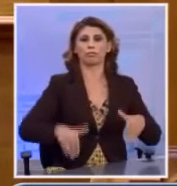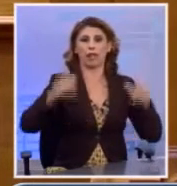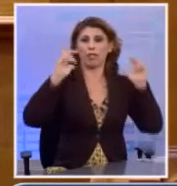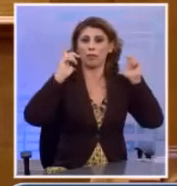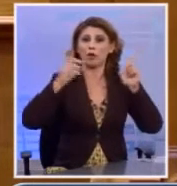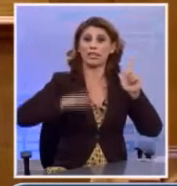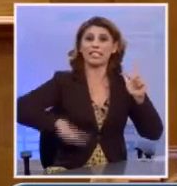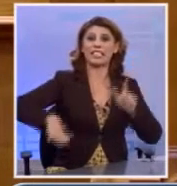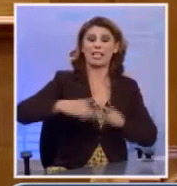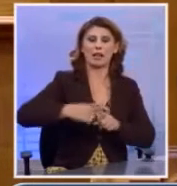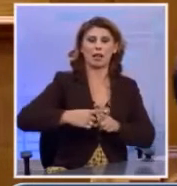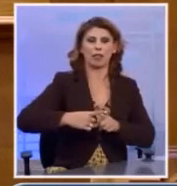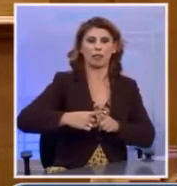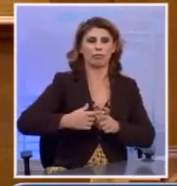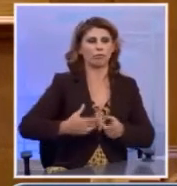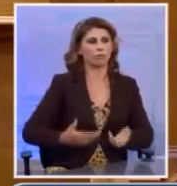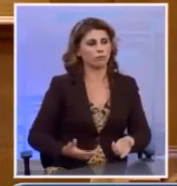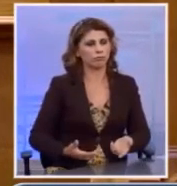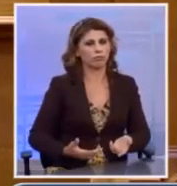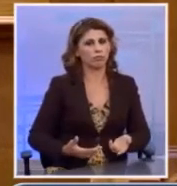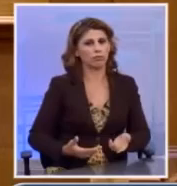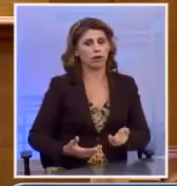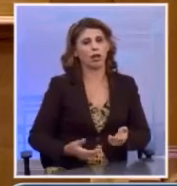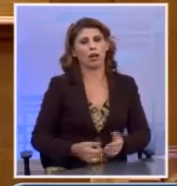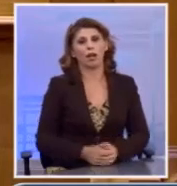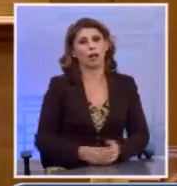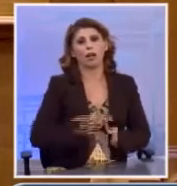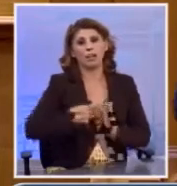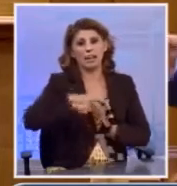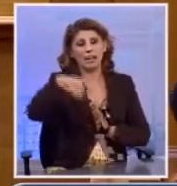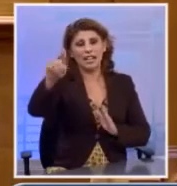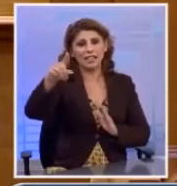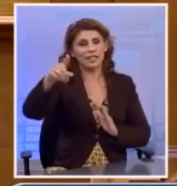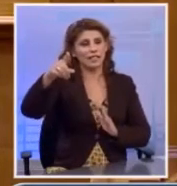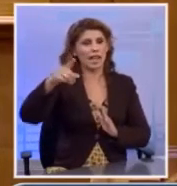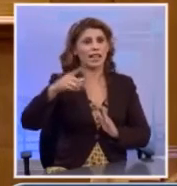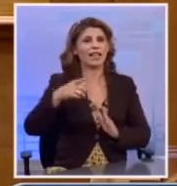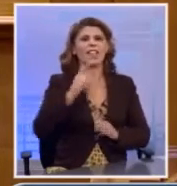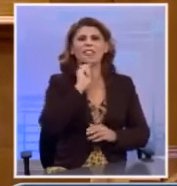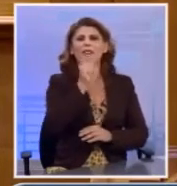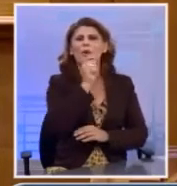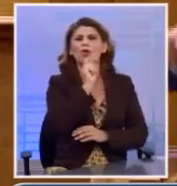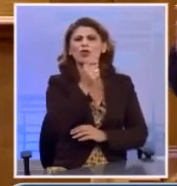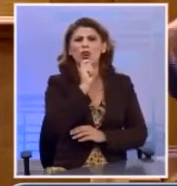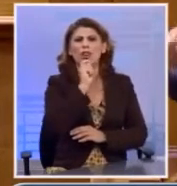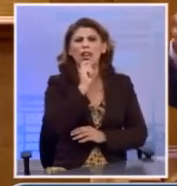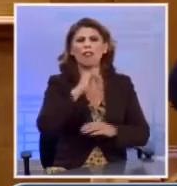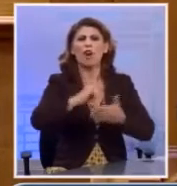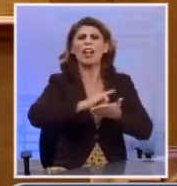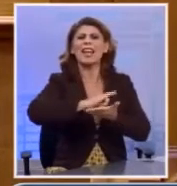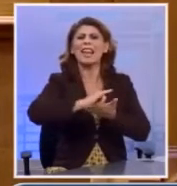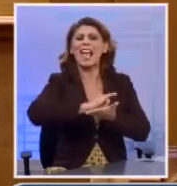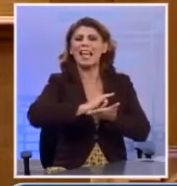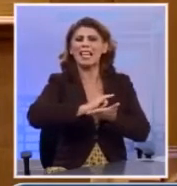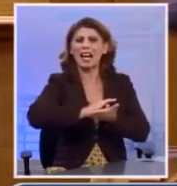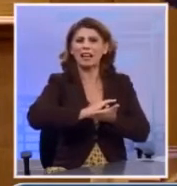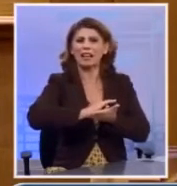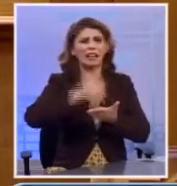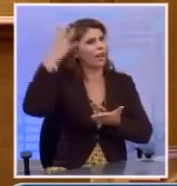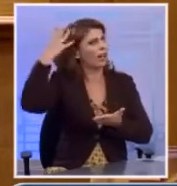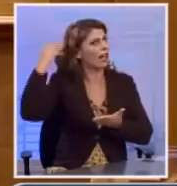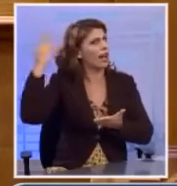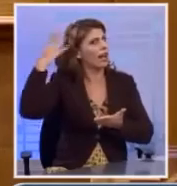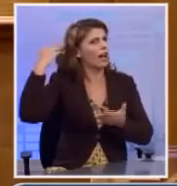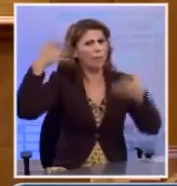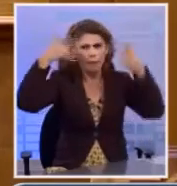στον τόπο και να στέλνει δημοσιογράφους κασκαντέρ με περούκες στη Νέα Υόρκη για να χρεώνουν ποτά στα δωμάτια του